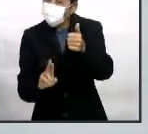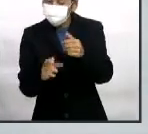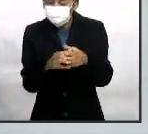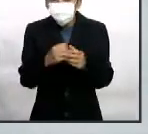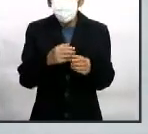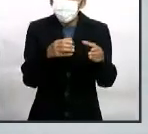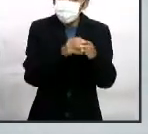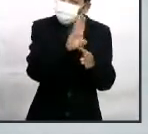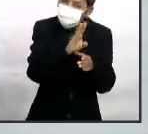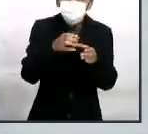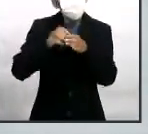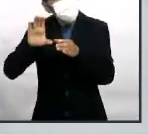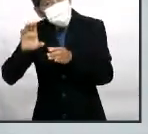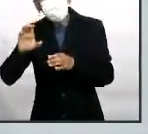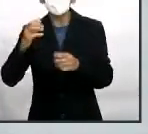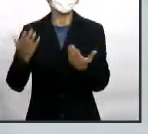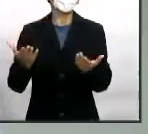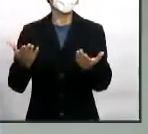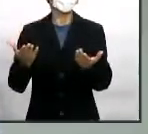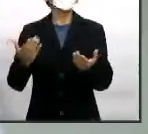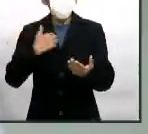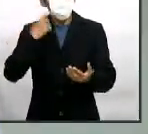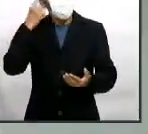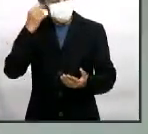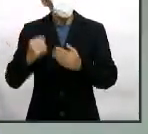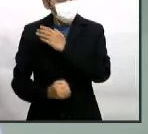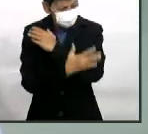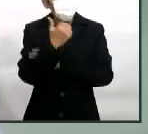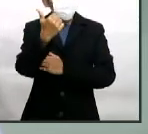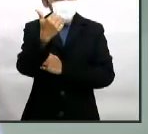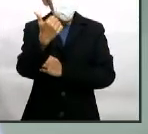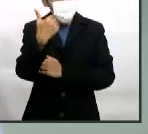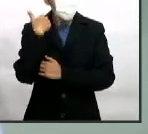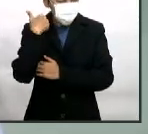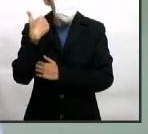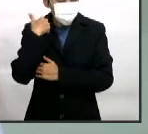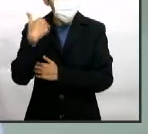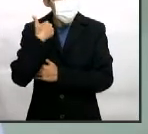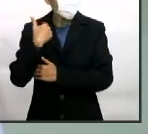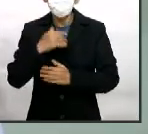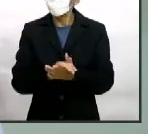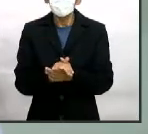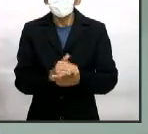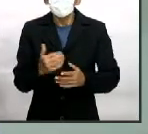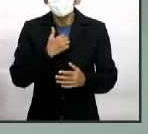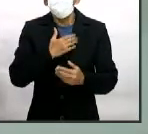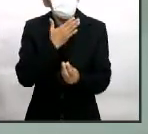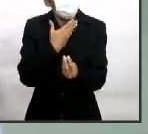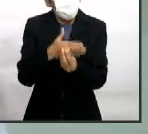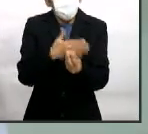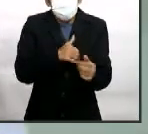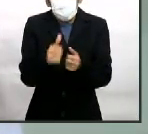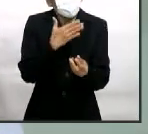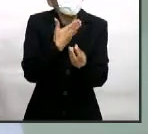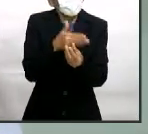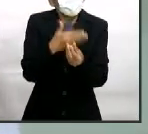ในทีม B ทีม C ของเขาก็ได้ อันนี้ผมว่ามันจริงๆมันมีโอกาสเยอะมันมีโอกาสที่มันไม่ได้เหมือนแค่อย่างปิงปองเนี่ยที่ผมจั